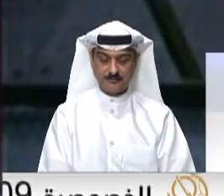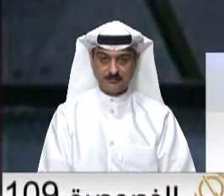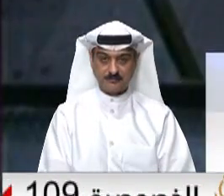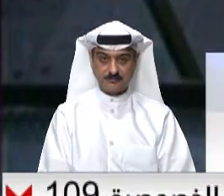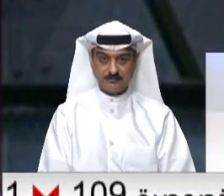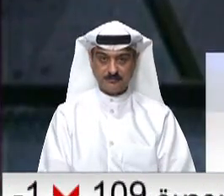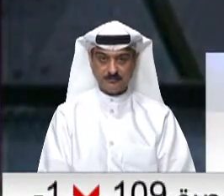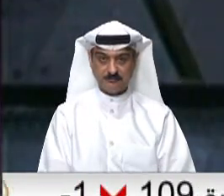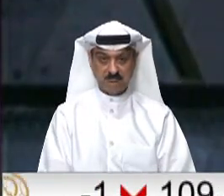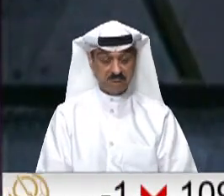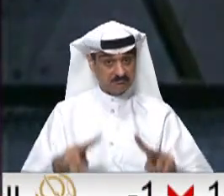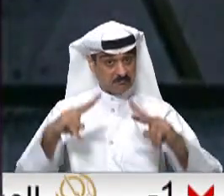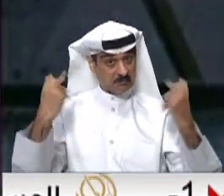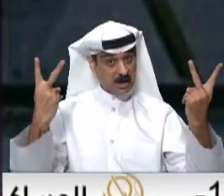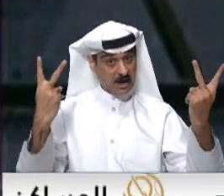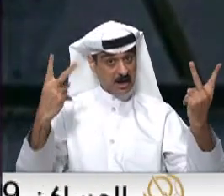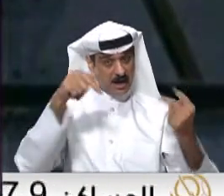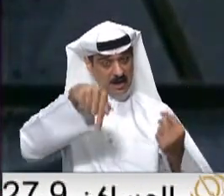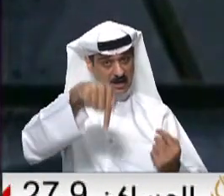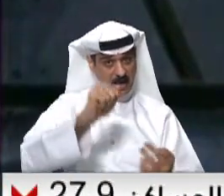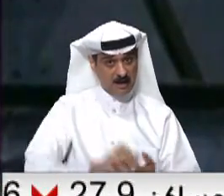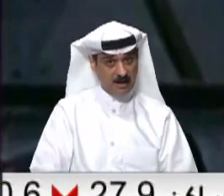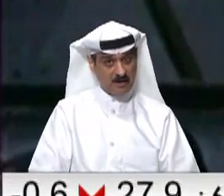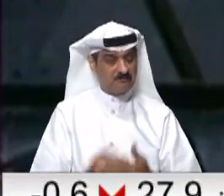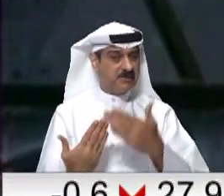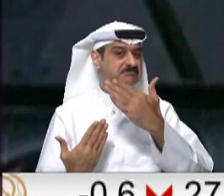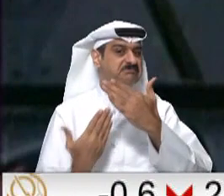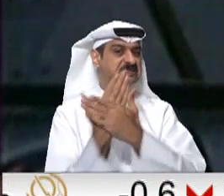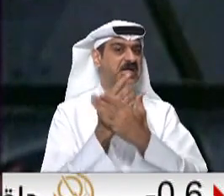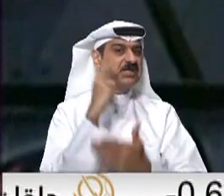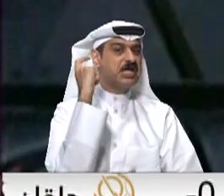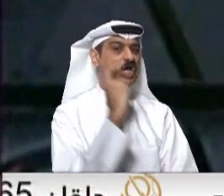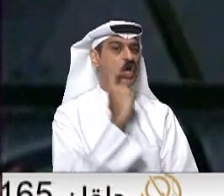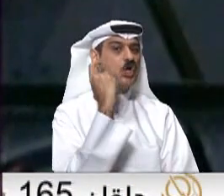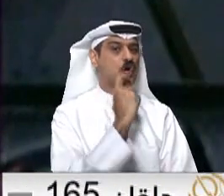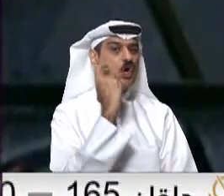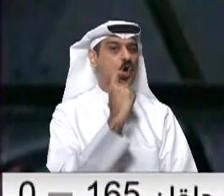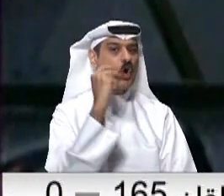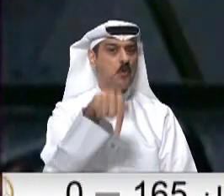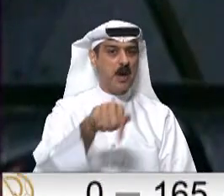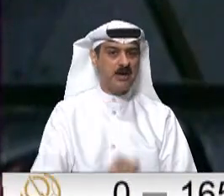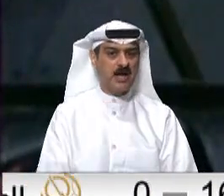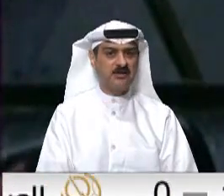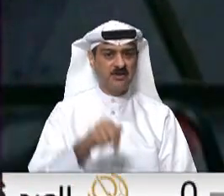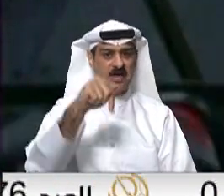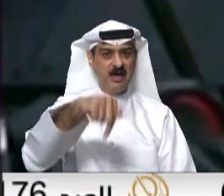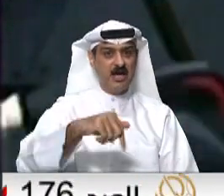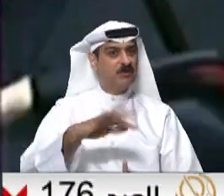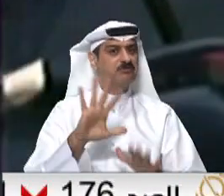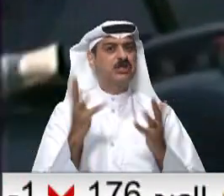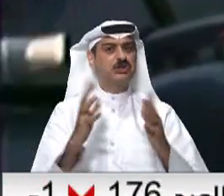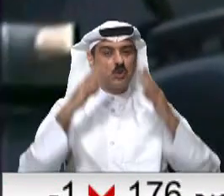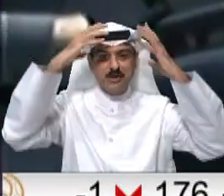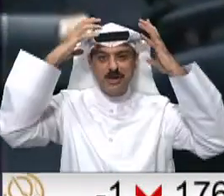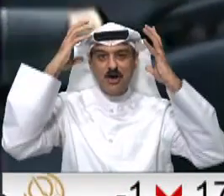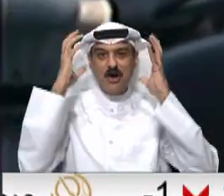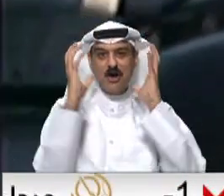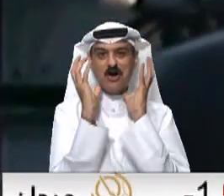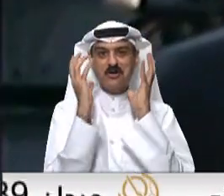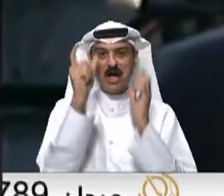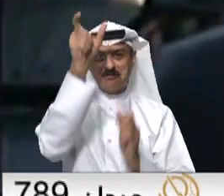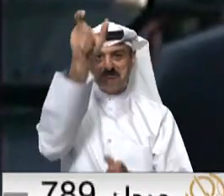لحظه تاريخيه وفصل جديد من طموح الامارات الشقيقه تحقق اثر عوده رائد الفضاء